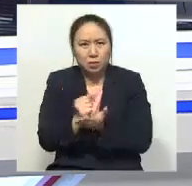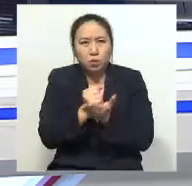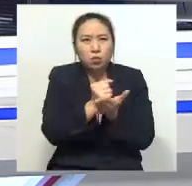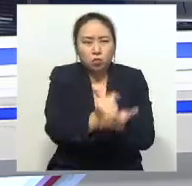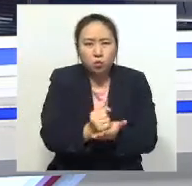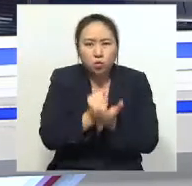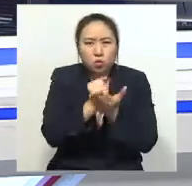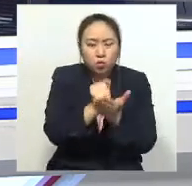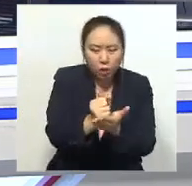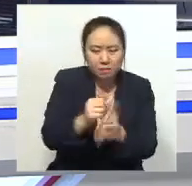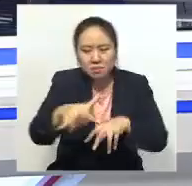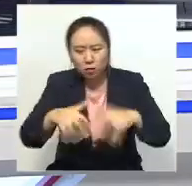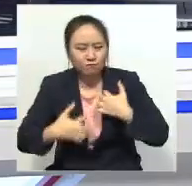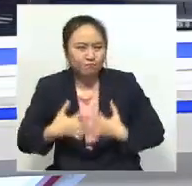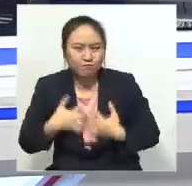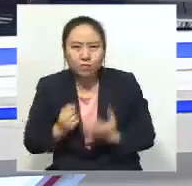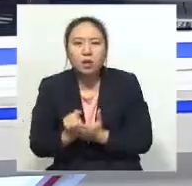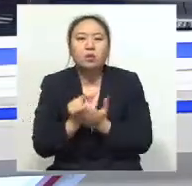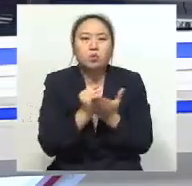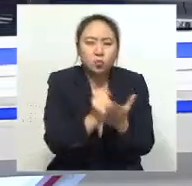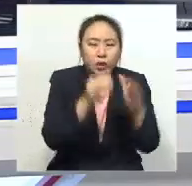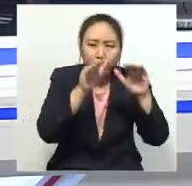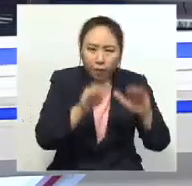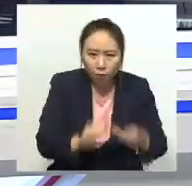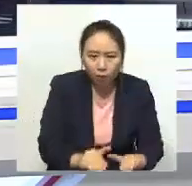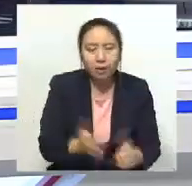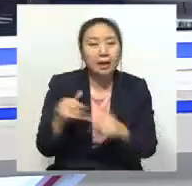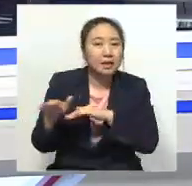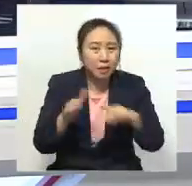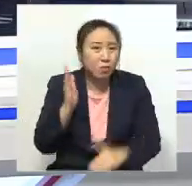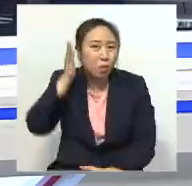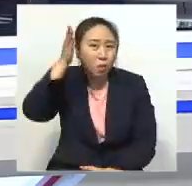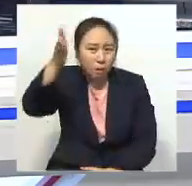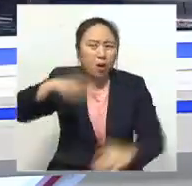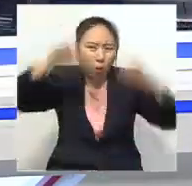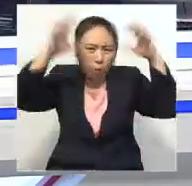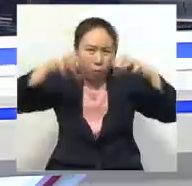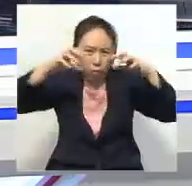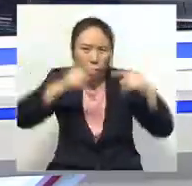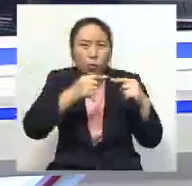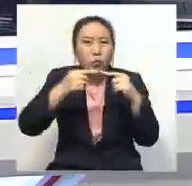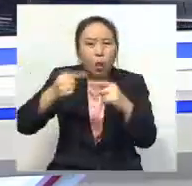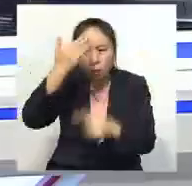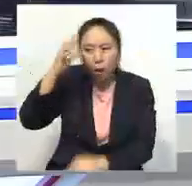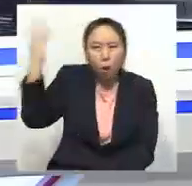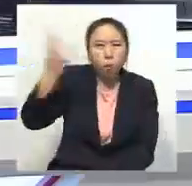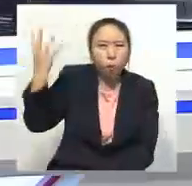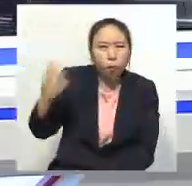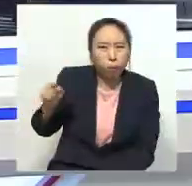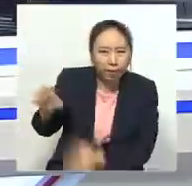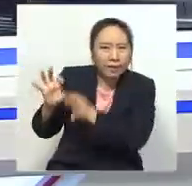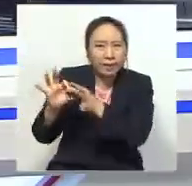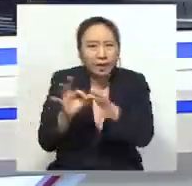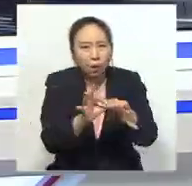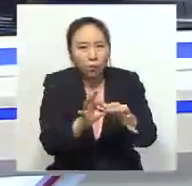ความช่วยเหลือบรรเทาความเดือดร้อนให้กับประชาชนรวมไปถึงเตรียมความพร้อมรับฝนที่จะตกหนักลงมาต่อเนื่องจากอิทธิพลของไต้ฝุ่นมังคุดด้วยนะ